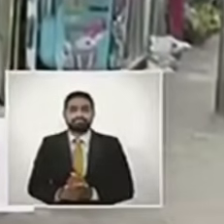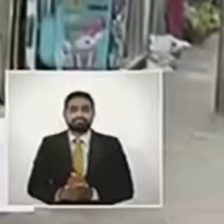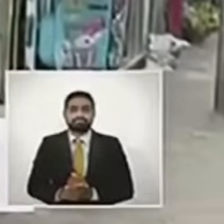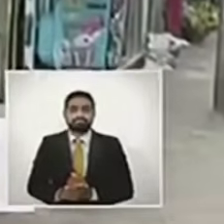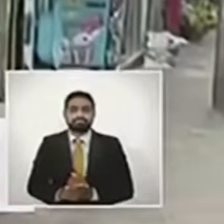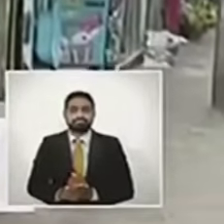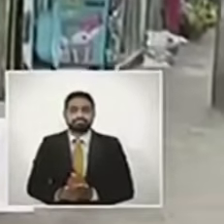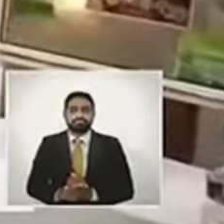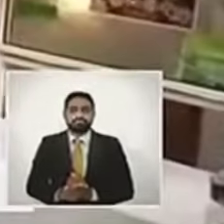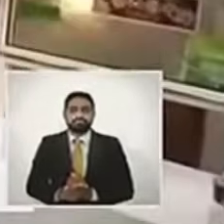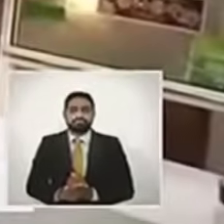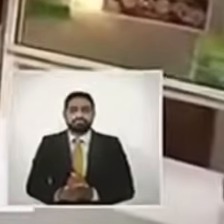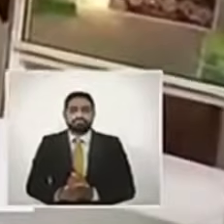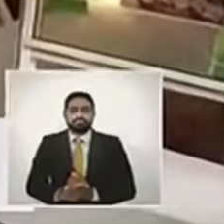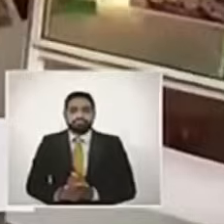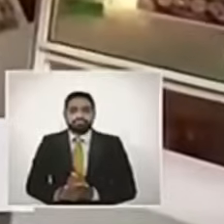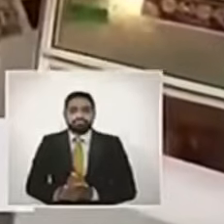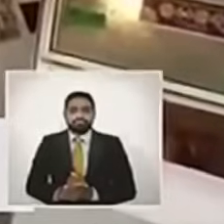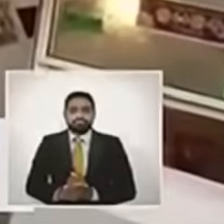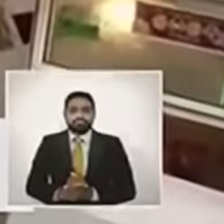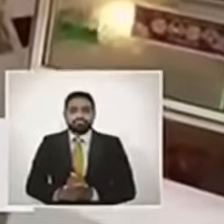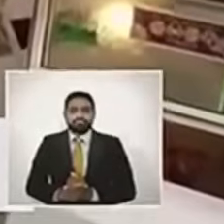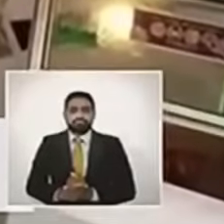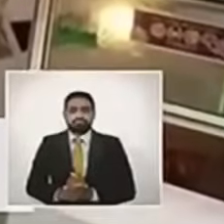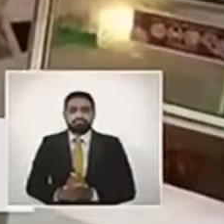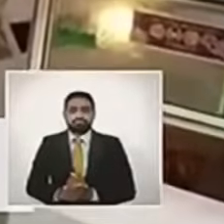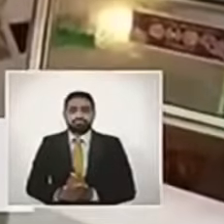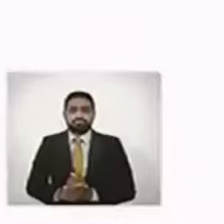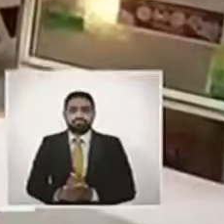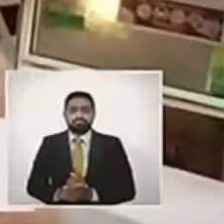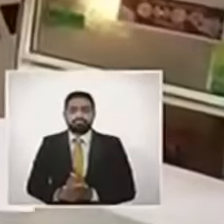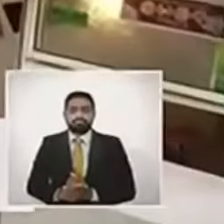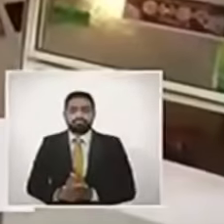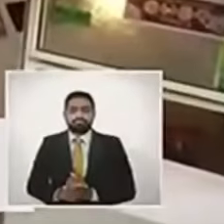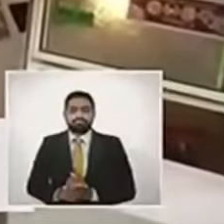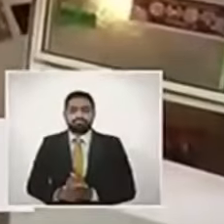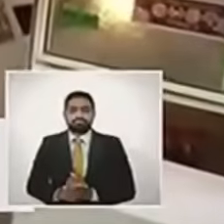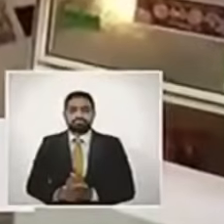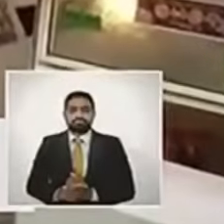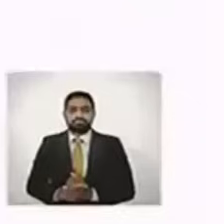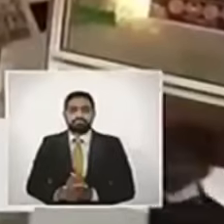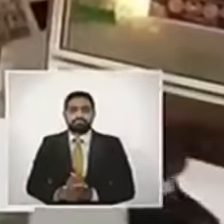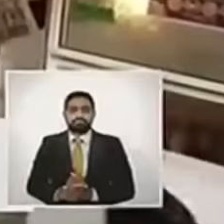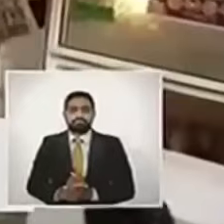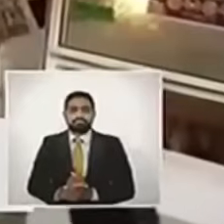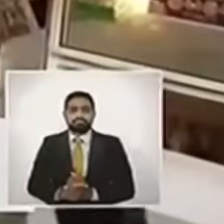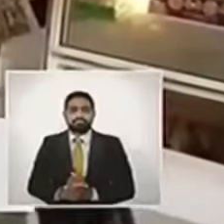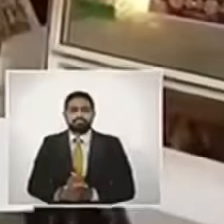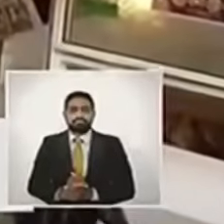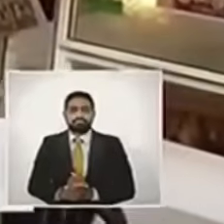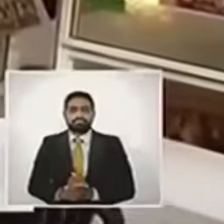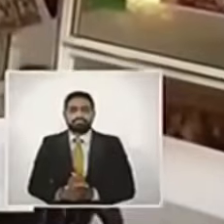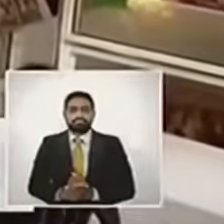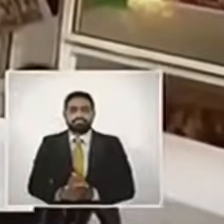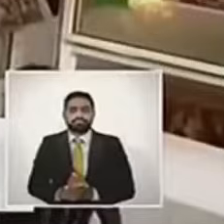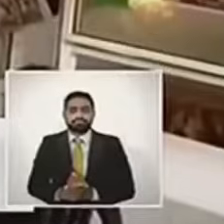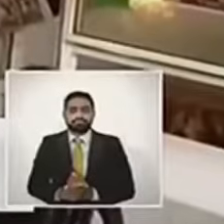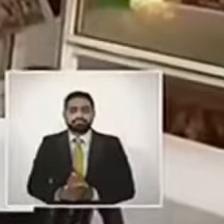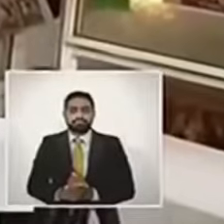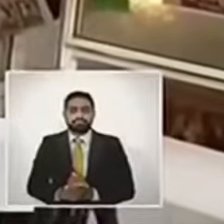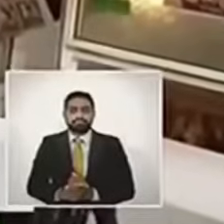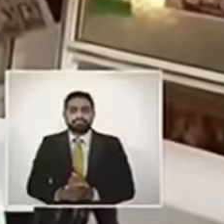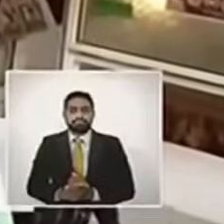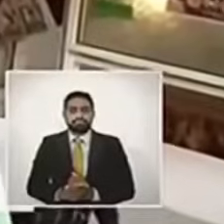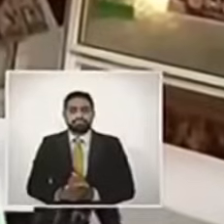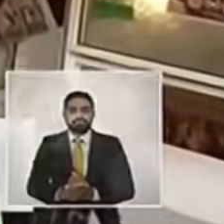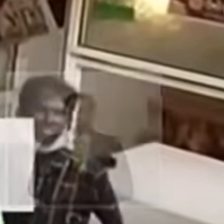කුකුල් මස් කිලෝ එකකට යනවා දැන්. ඉතින් ඇවිලා රට යන්නේ තාත්තට මොනවා උගරුවත් අර ජීවත් වෙන්න බෑ. දැන් අපේ වයස ගියේ 68යි අපේ වයස. මේ